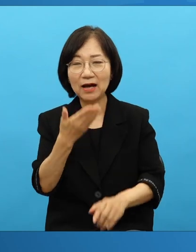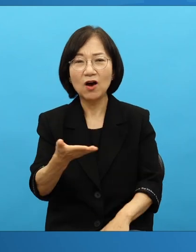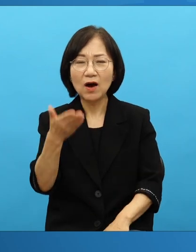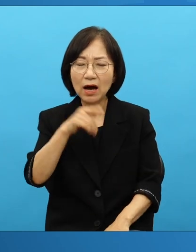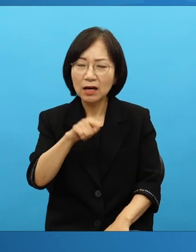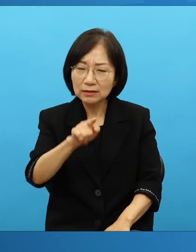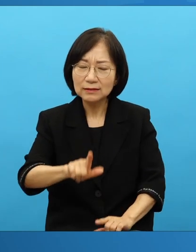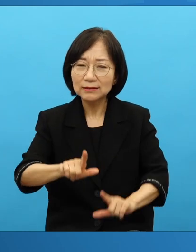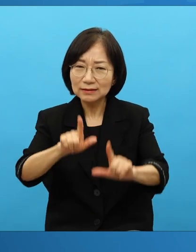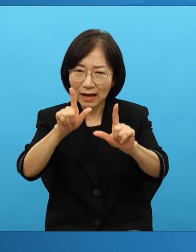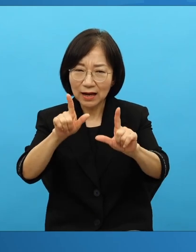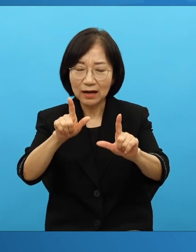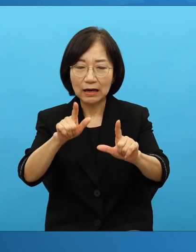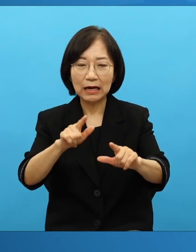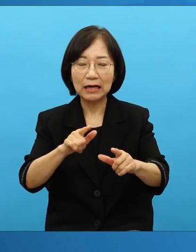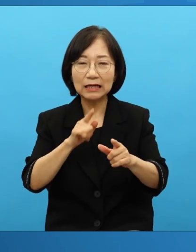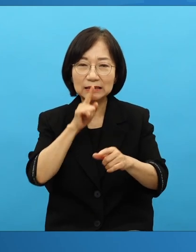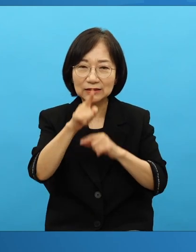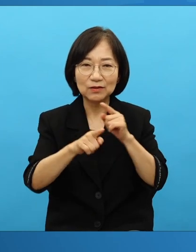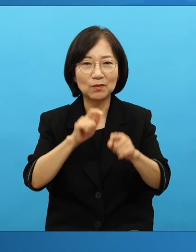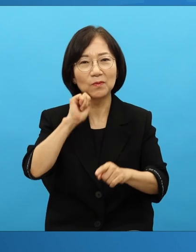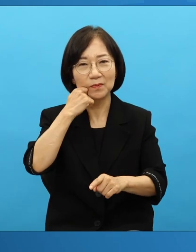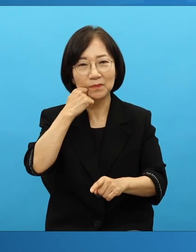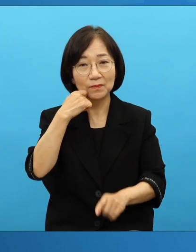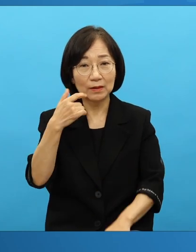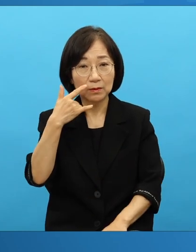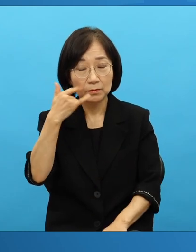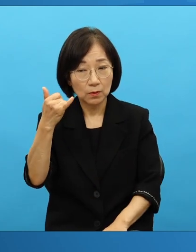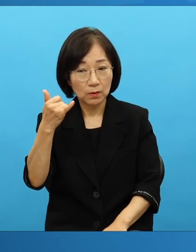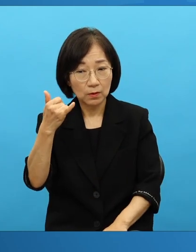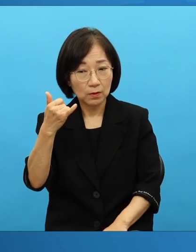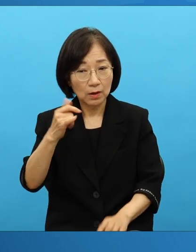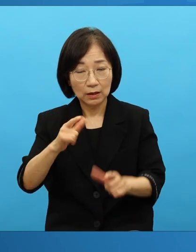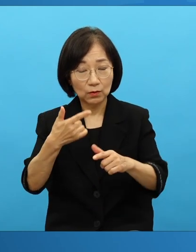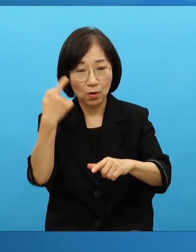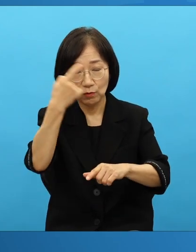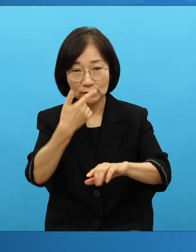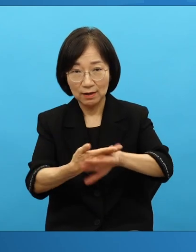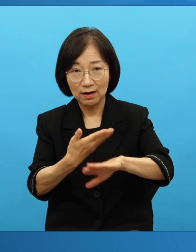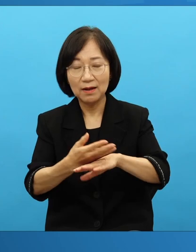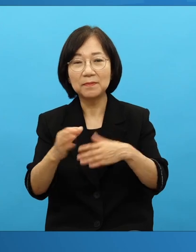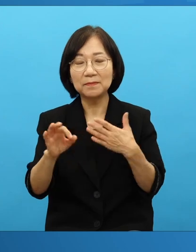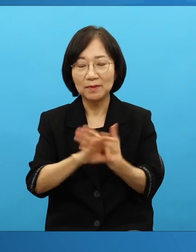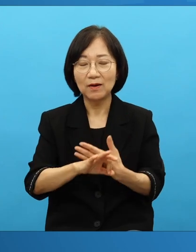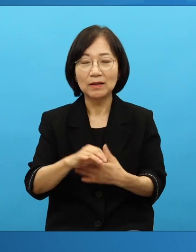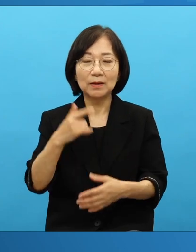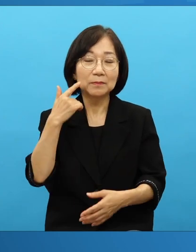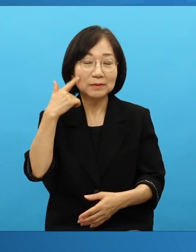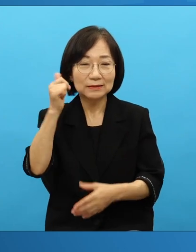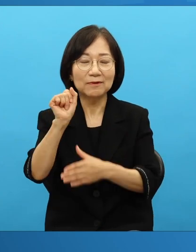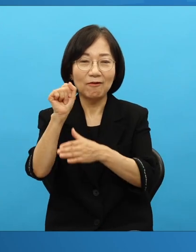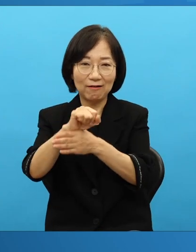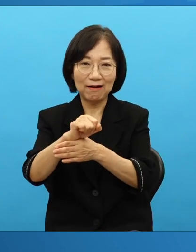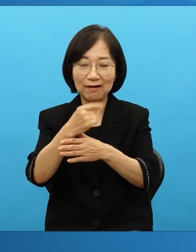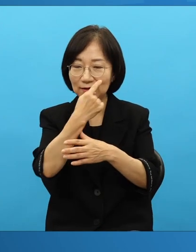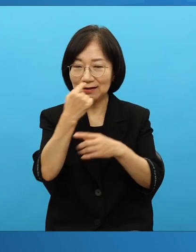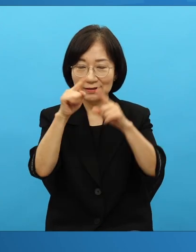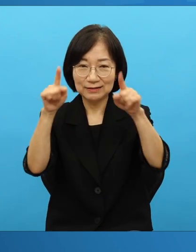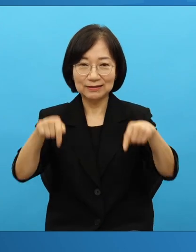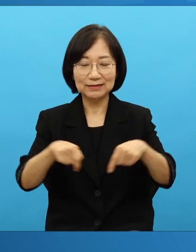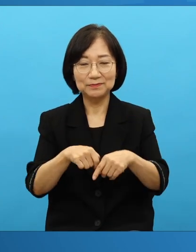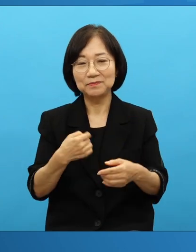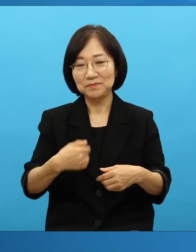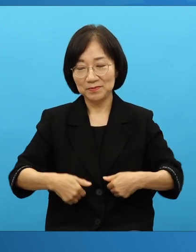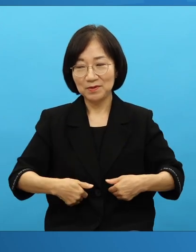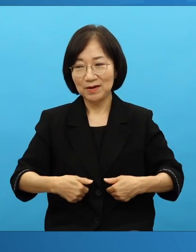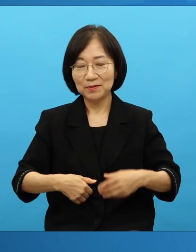신청할 수 없으며 보호자가 부모가 아닐 경우에는 부모와 담임 목회자의 허가서가 필요하며 최대 3인까지만 동반할 수 있습니다.